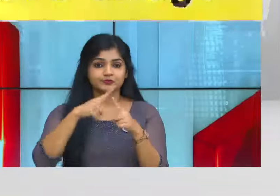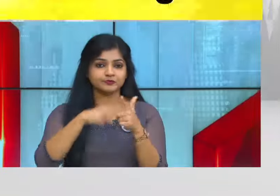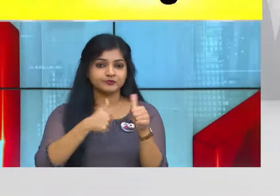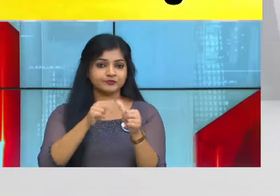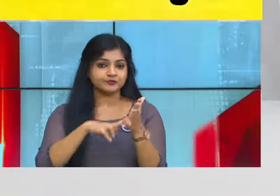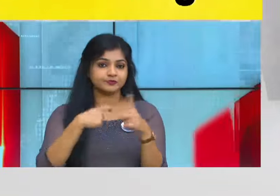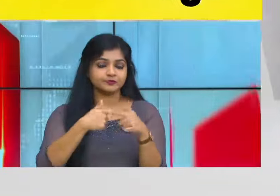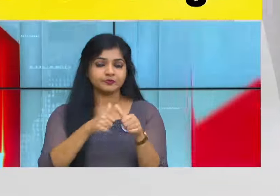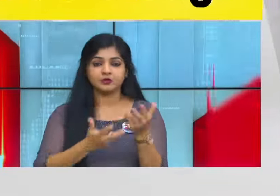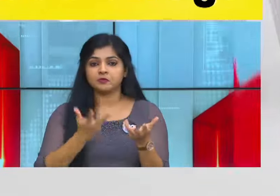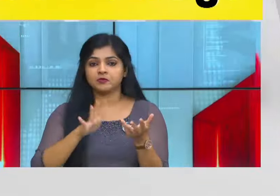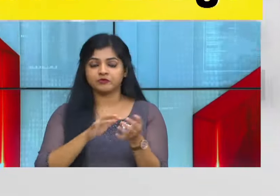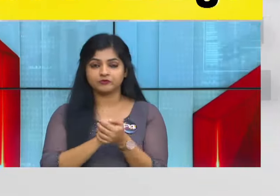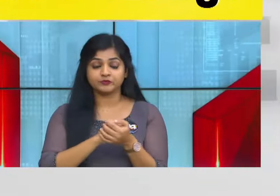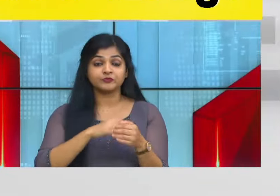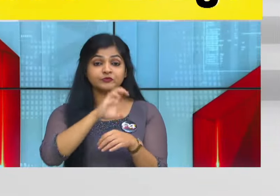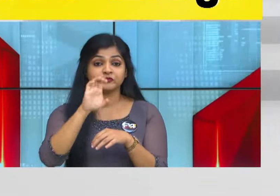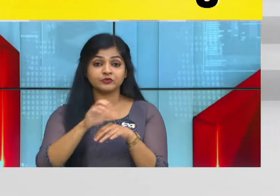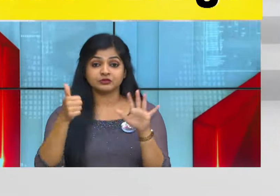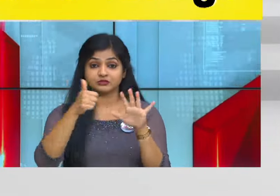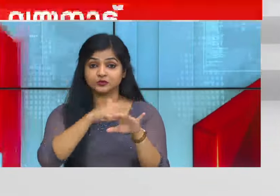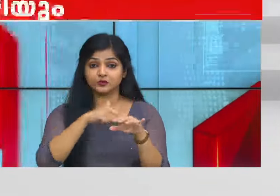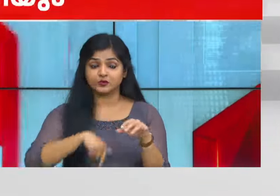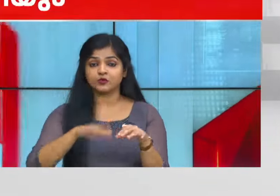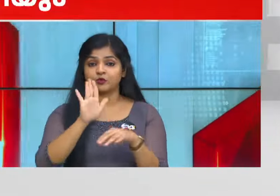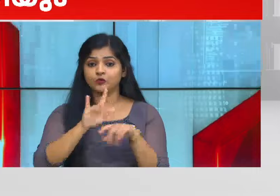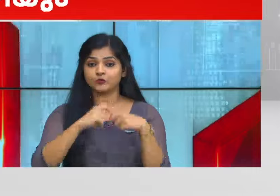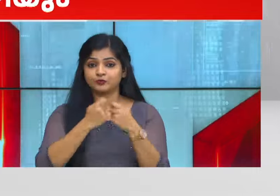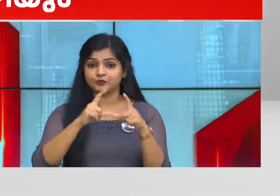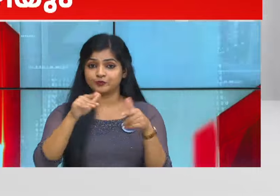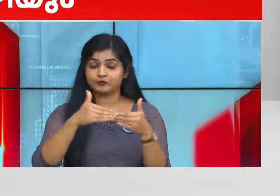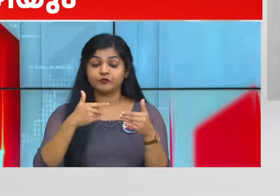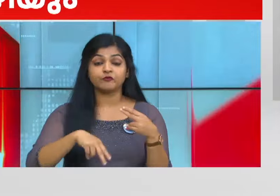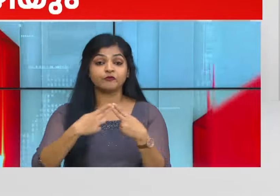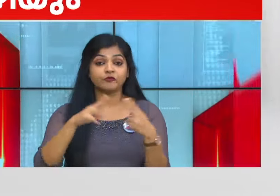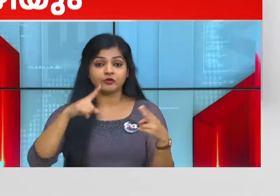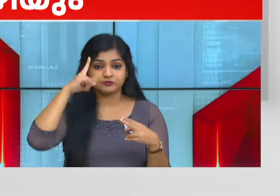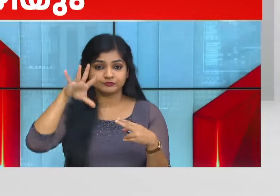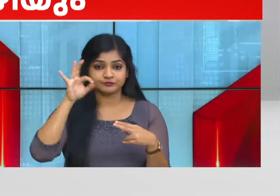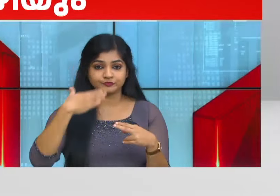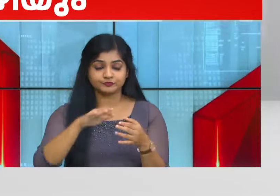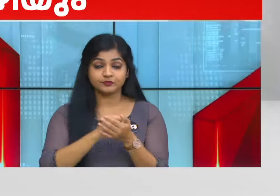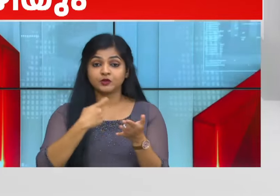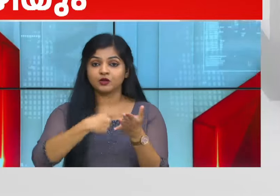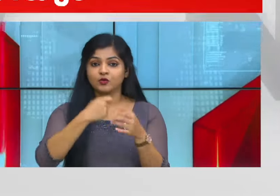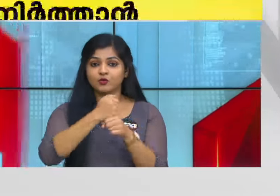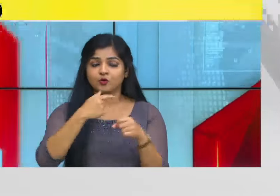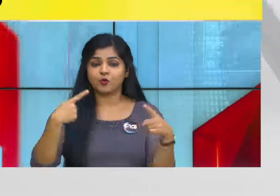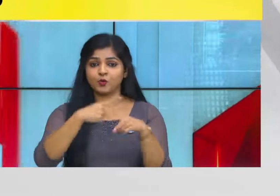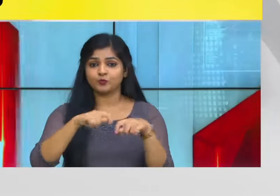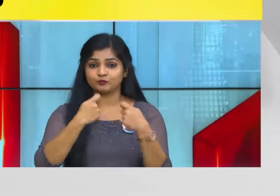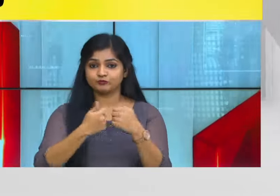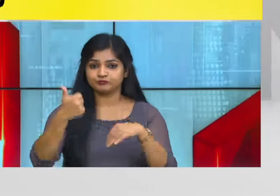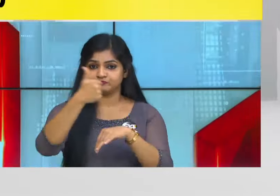വൈകിട്ട് 6 ചേരുന്ന കോൺഗ്രസ് പാർലമെന്ററി പാർട്ടി യോഗത്തിൽ അന്തിമ തീരുമാനമെടുക്കും. നിതിൻ അംബുജൻ ചേരുന്നുണ്ട് വിശദാംശങ്ങളുമായി. നിതിൻ, അങ്ങനെ രാഹുൽ ഗാന്ധി പ്രതിപക്ഷ നേതൃസ്ഥാനത്തേക്ക്